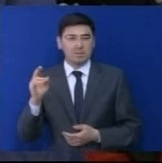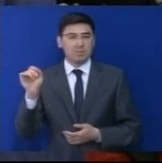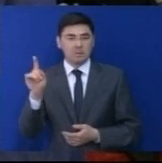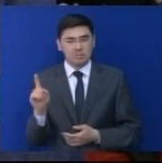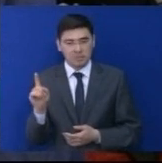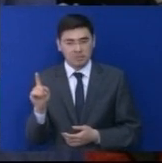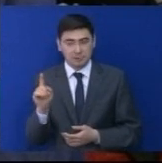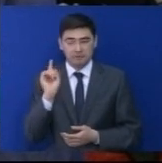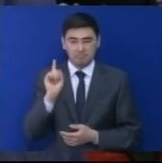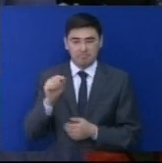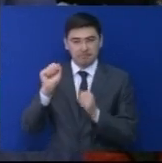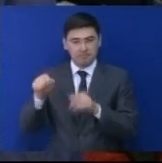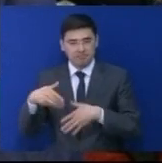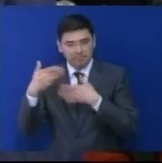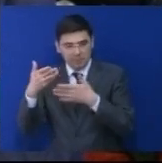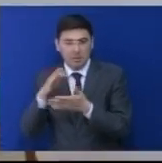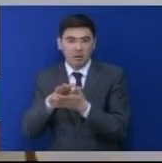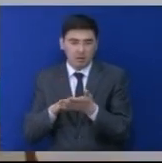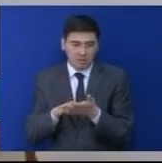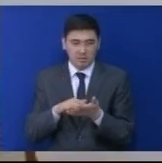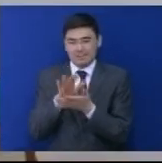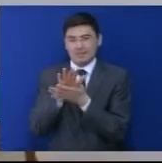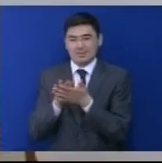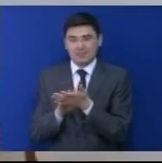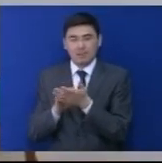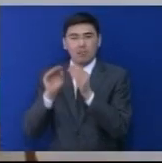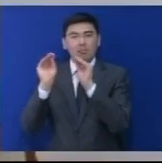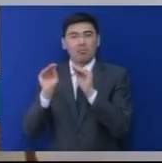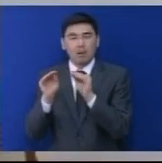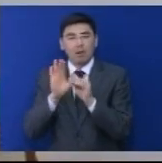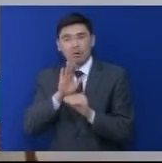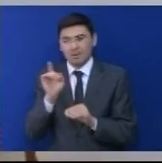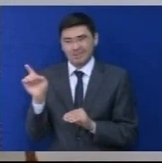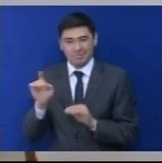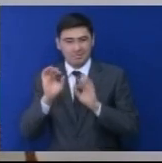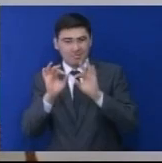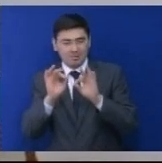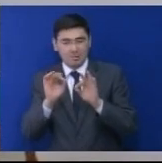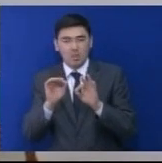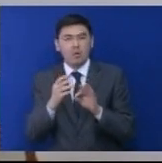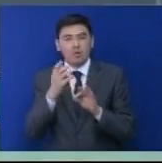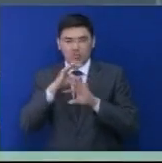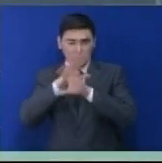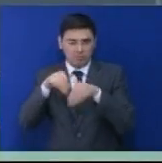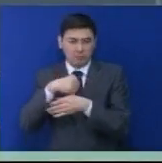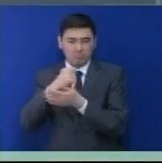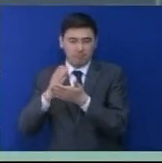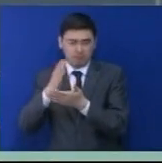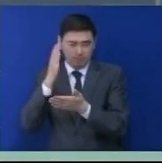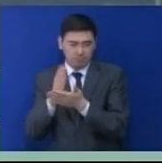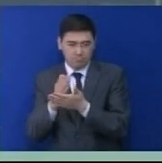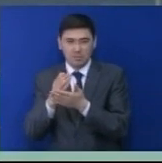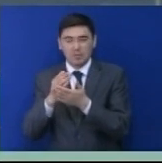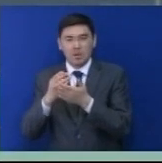обучающего семинара разработчики интернет-ресурса разъяснили представителям школ, что на данном сайте есть все необходимые